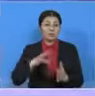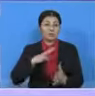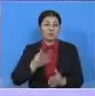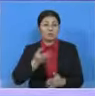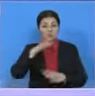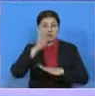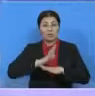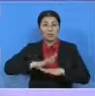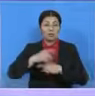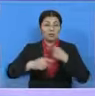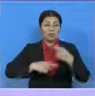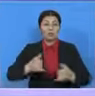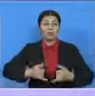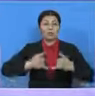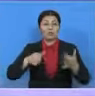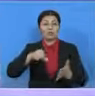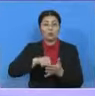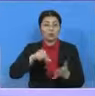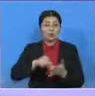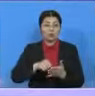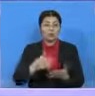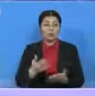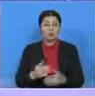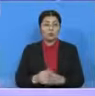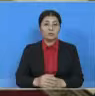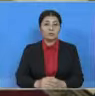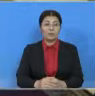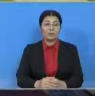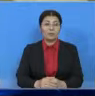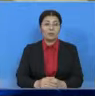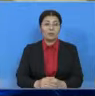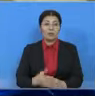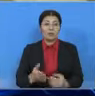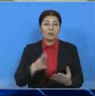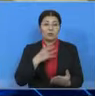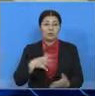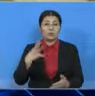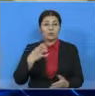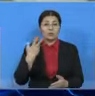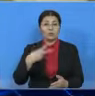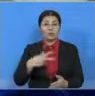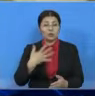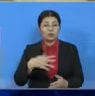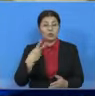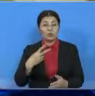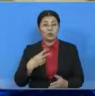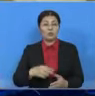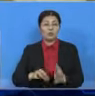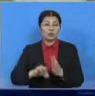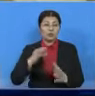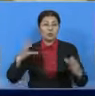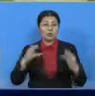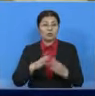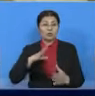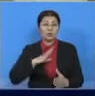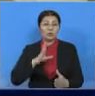біздің еліміздің жарқын болашағы үшін қосқан үлесіміз дейді олар. Дәлгәлерге сәтте 552-ші дауыс беру учаскесінде тұрмыз.